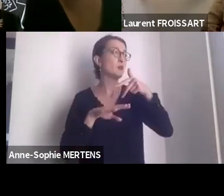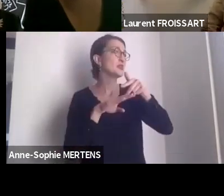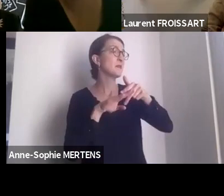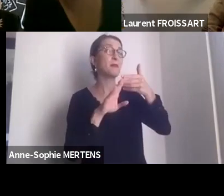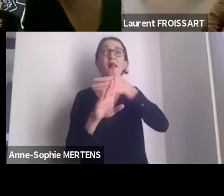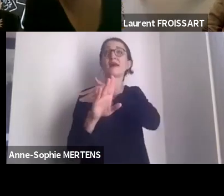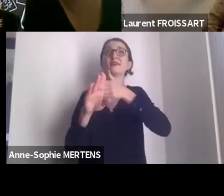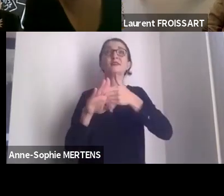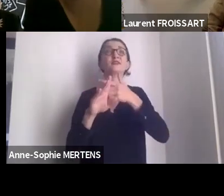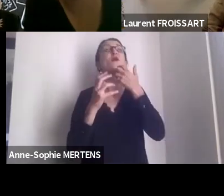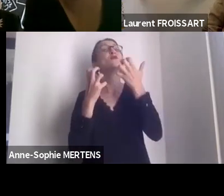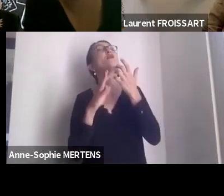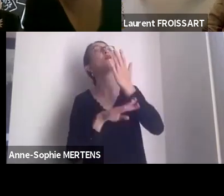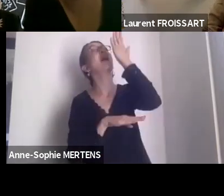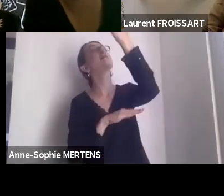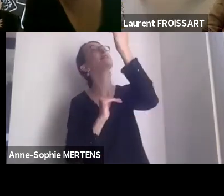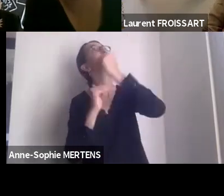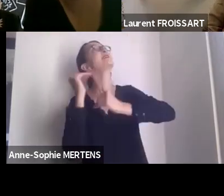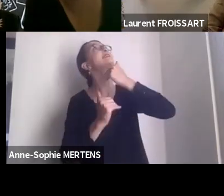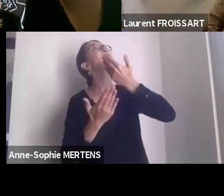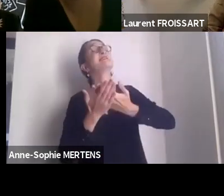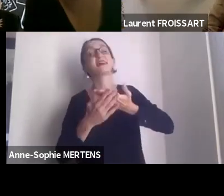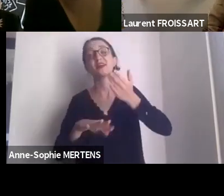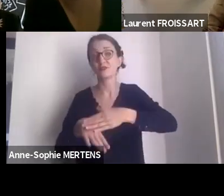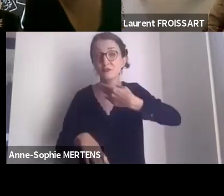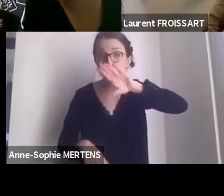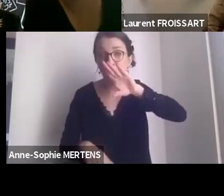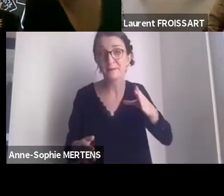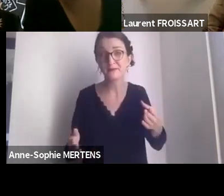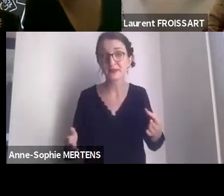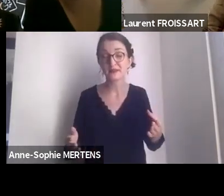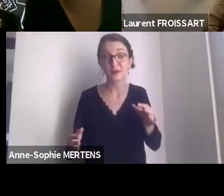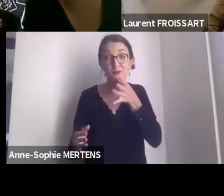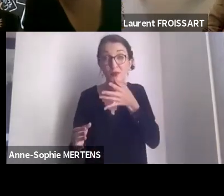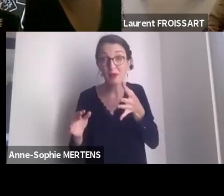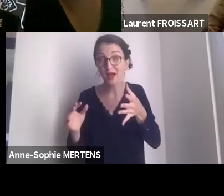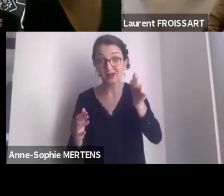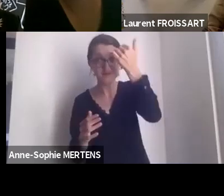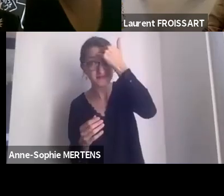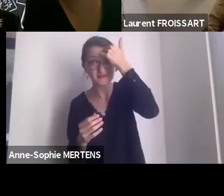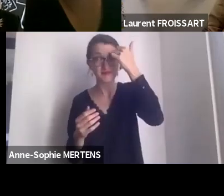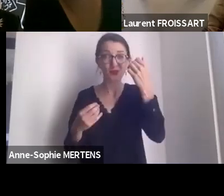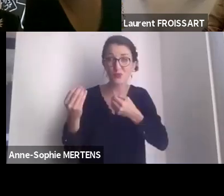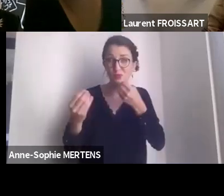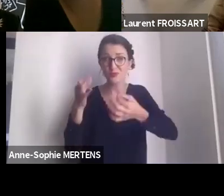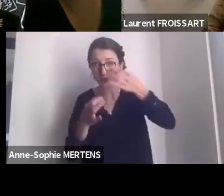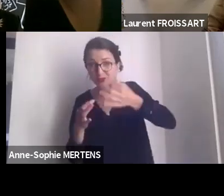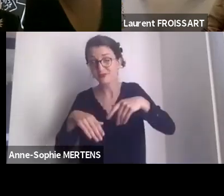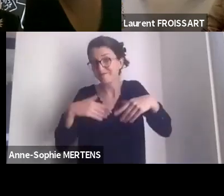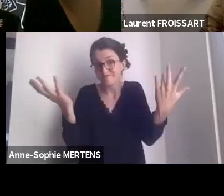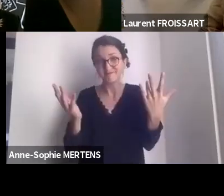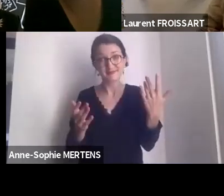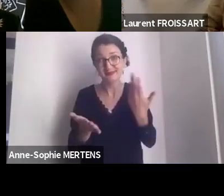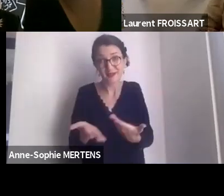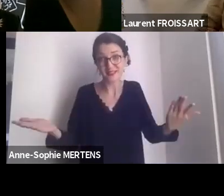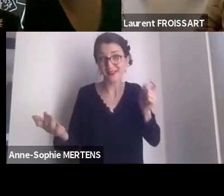plantés. Et c'est OK. De toute façon, il n'y a pas de jugement à porter, c'est comme ça. Donc, on part de là. Et déjà, il y a tout